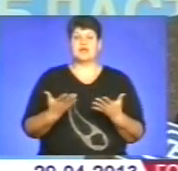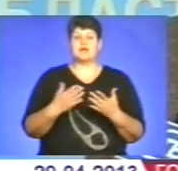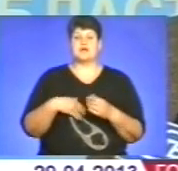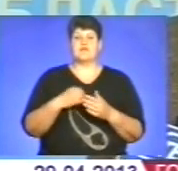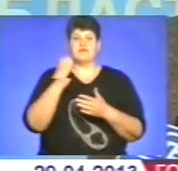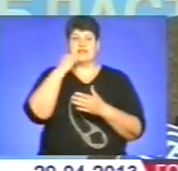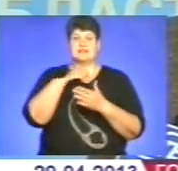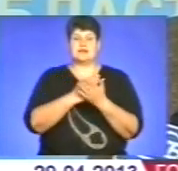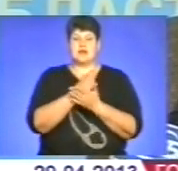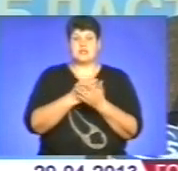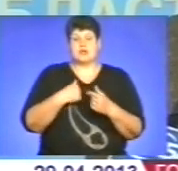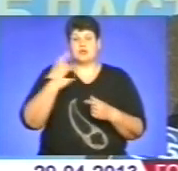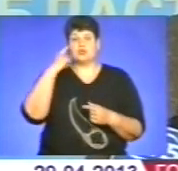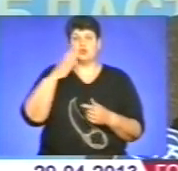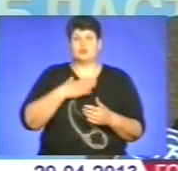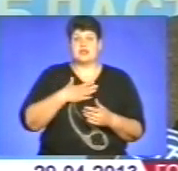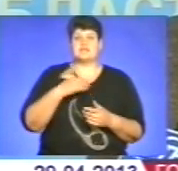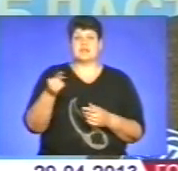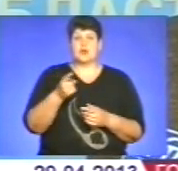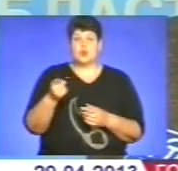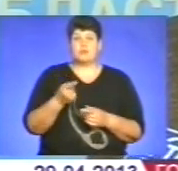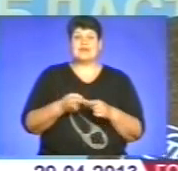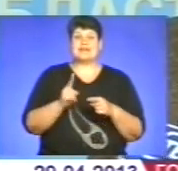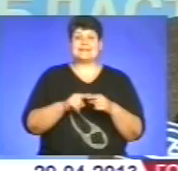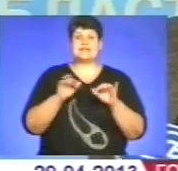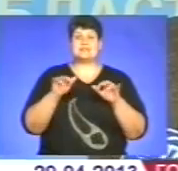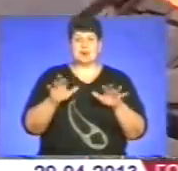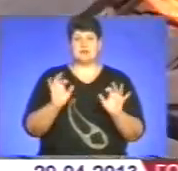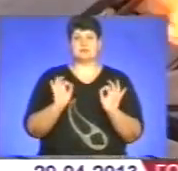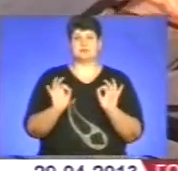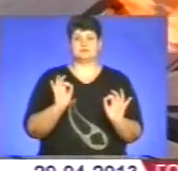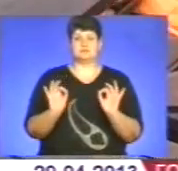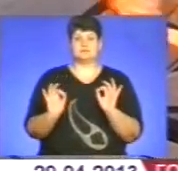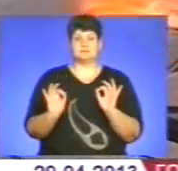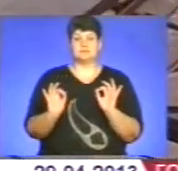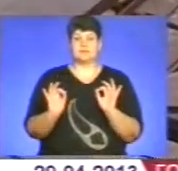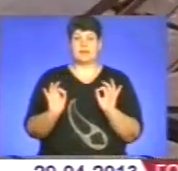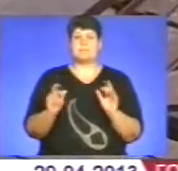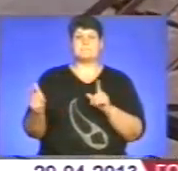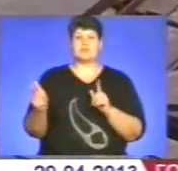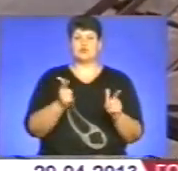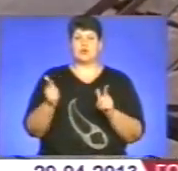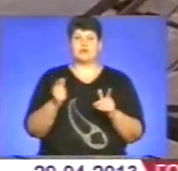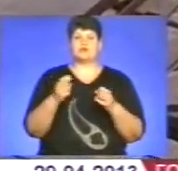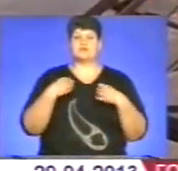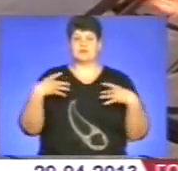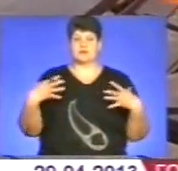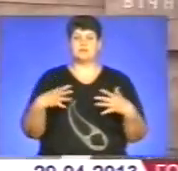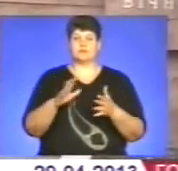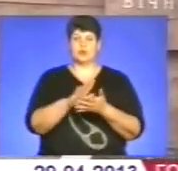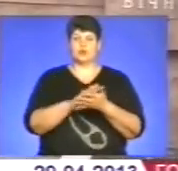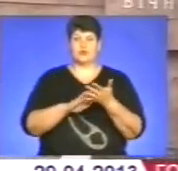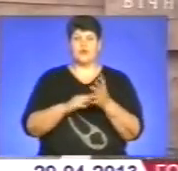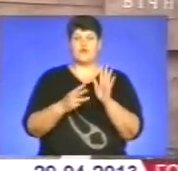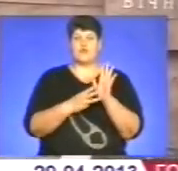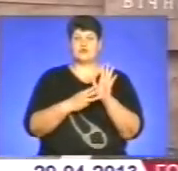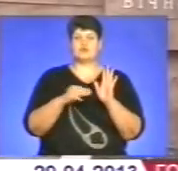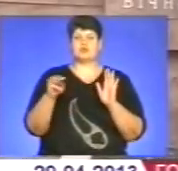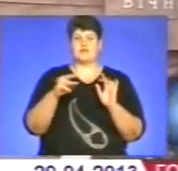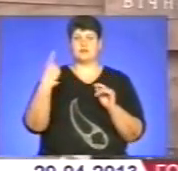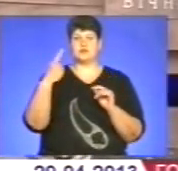що в нас в Тернополі ця справа налагоджена. Підготовка до святкувань триває. 8 травня в обласному